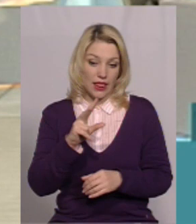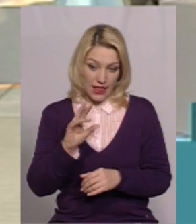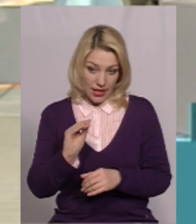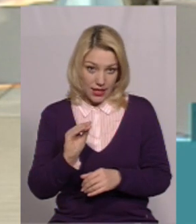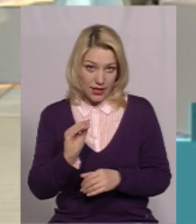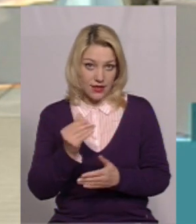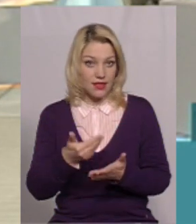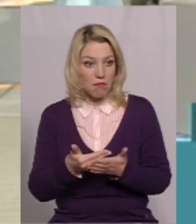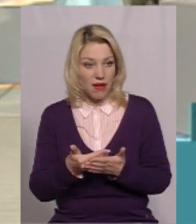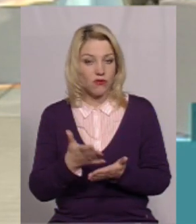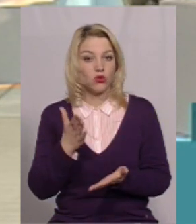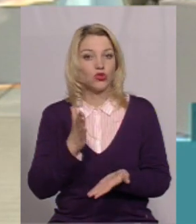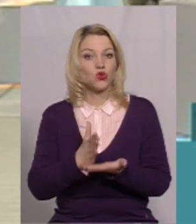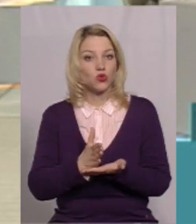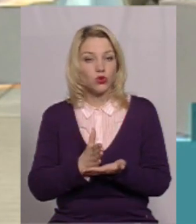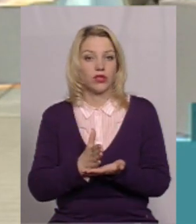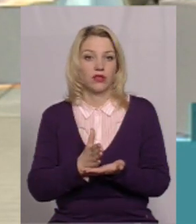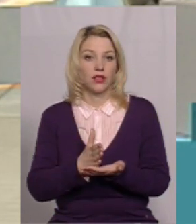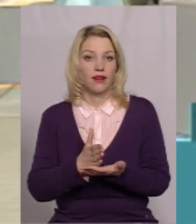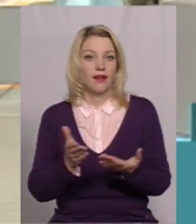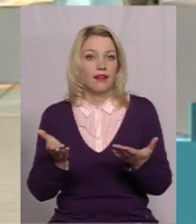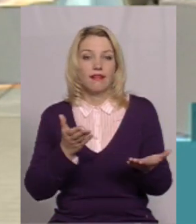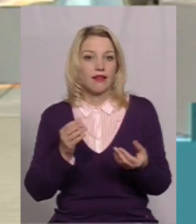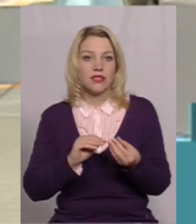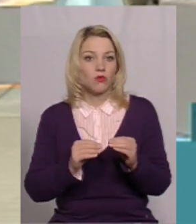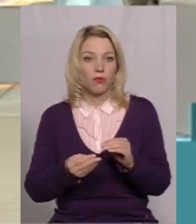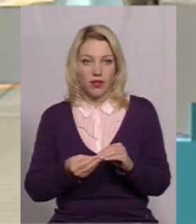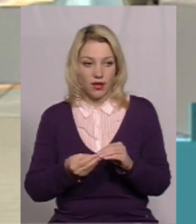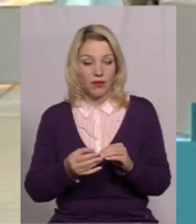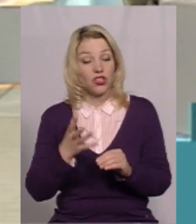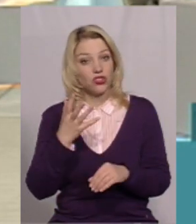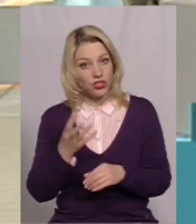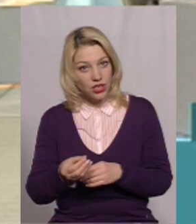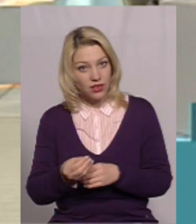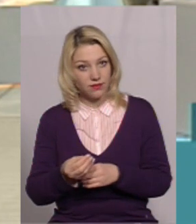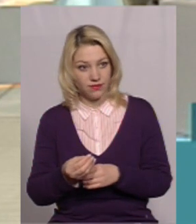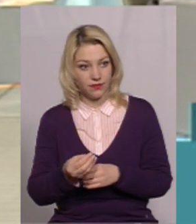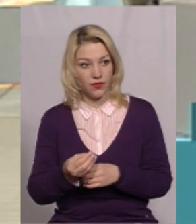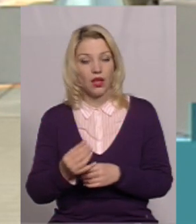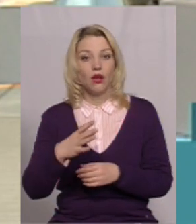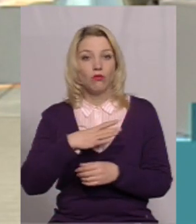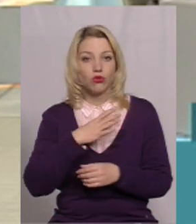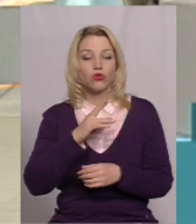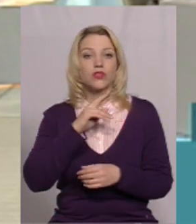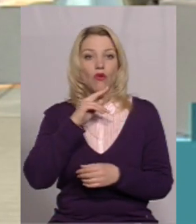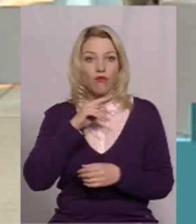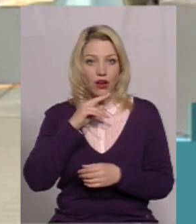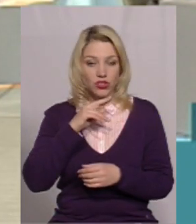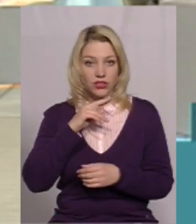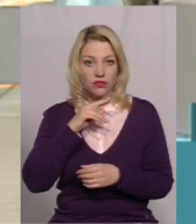напевно, існує якась проблема. І ще було